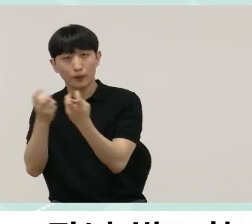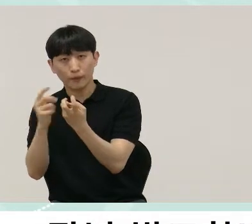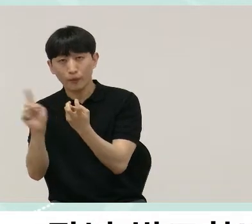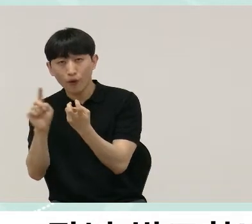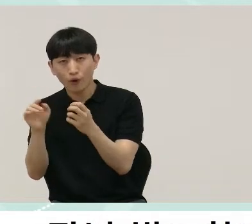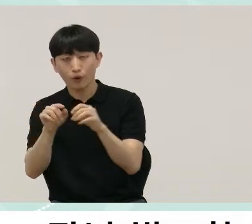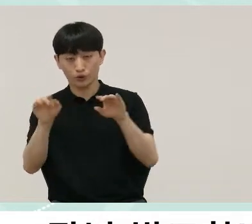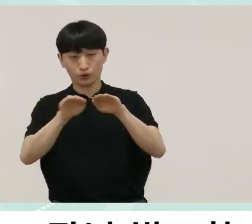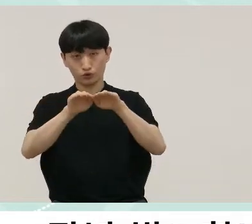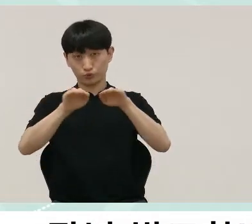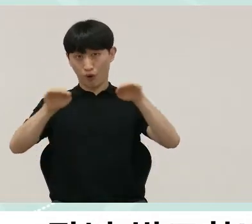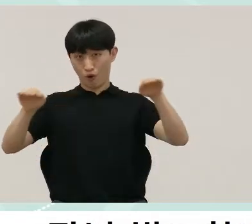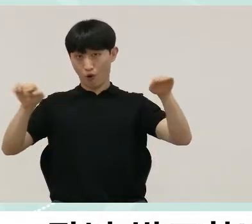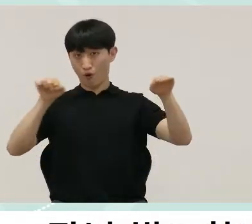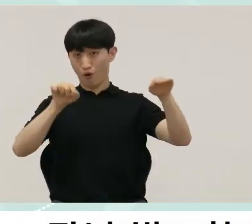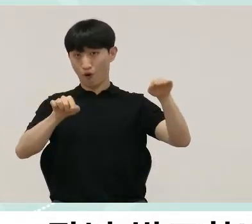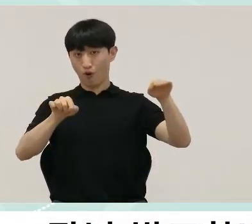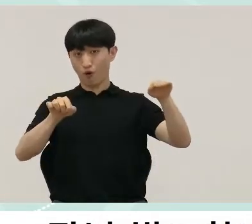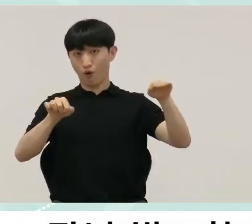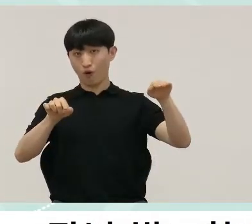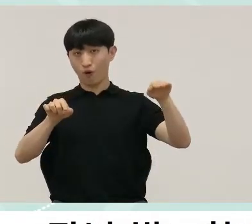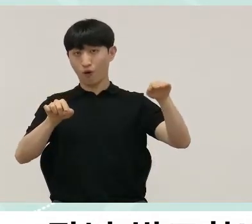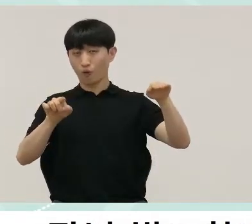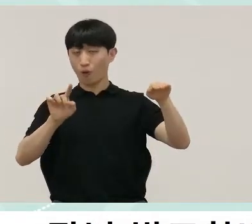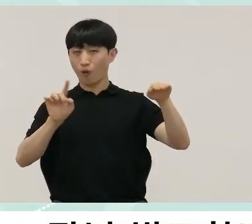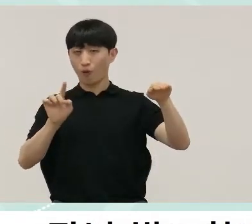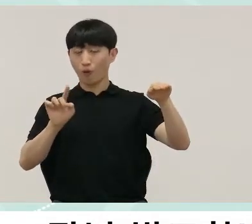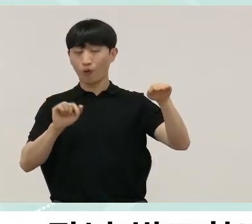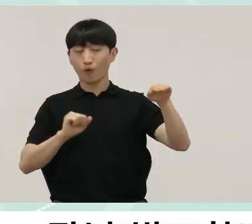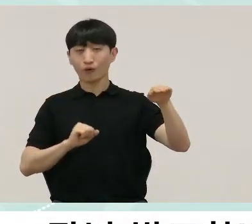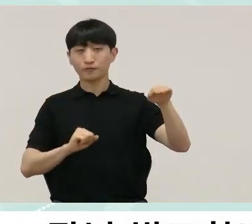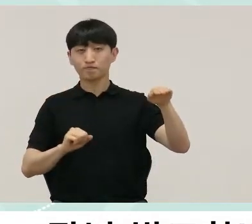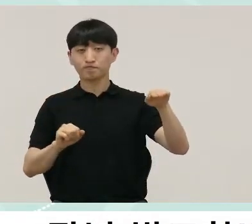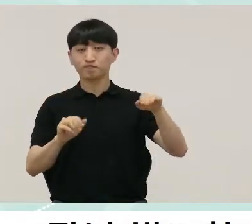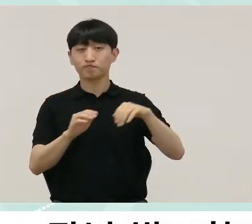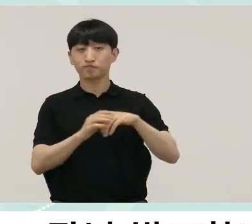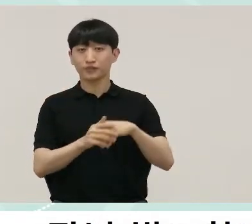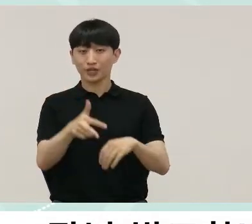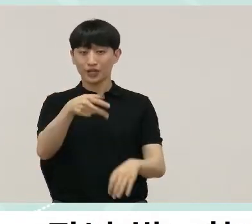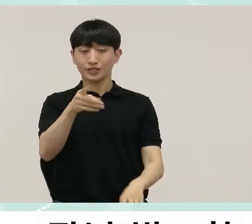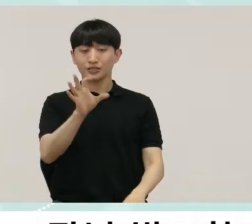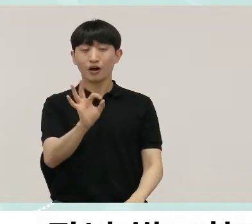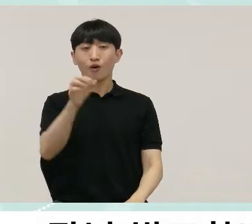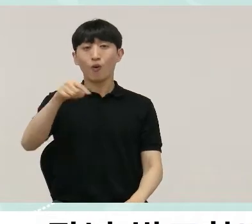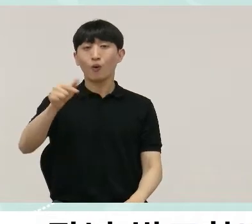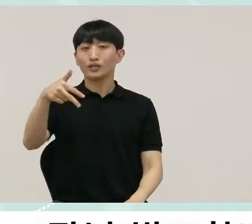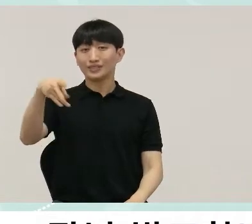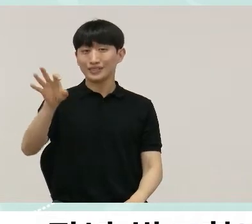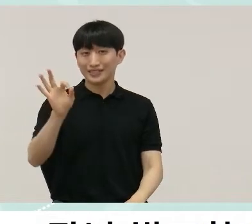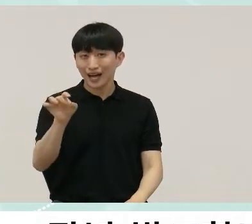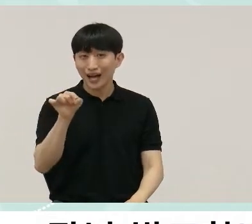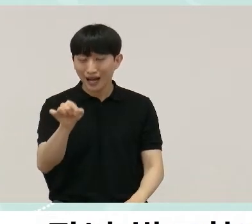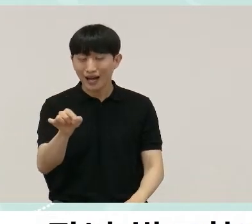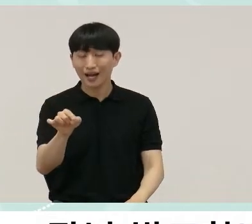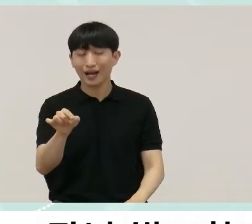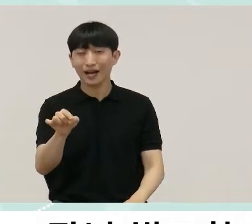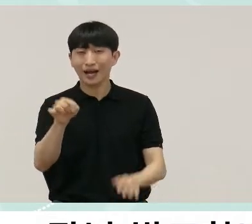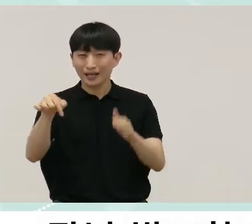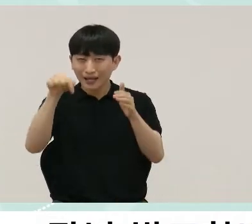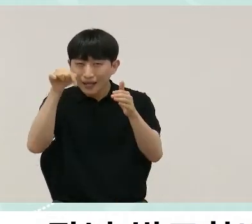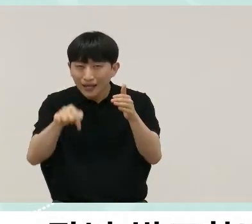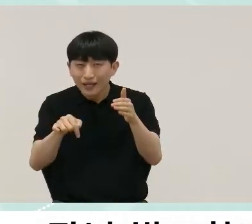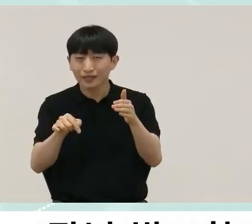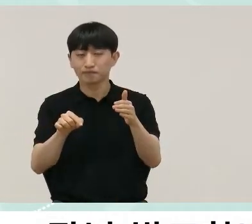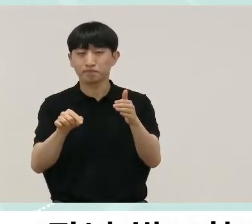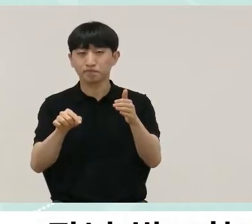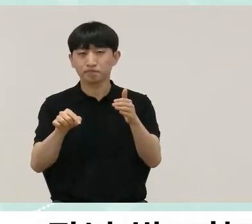수평적의 구조물인 좀 어려운 말이 될 수 있는데 그 정원창의 니쉐라는 구조물, 그